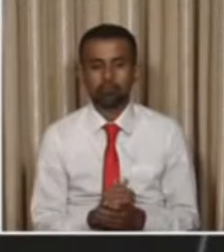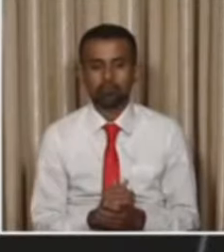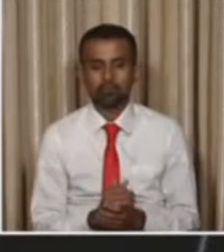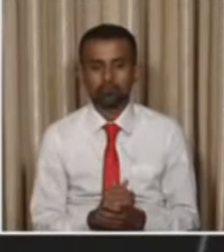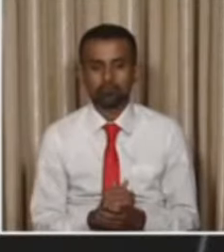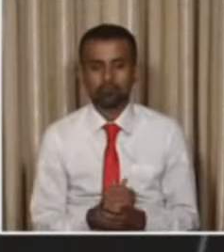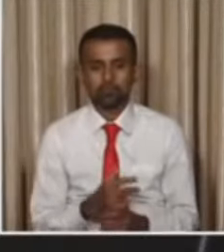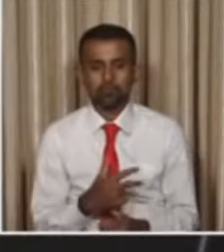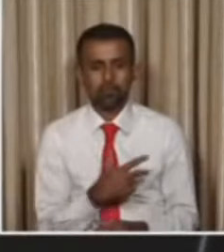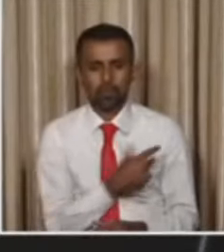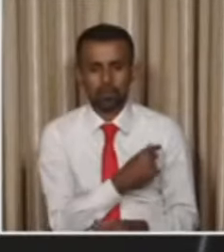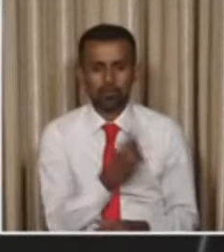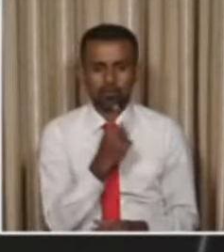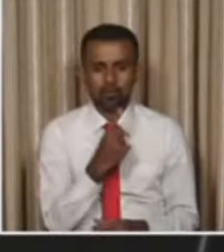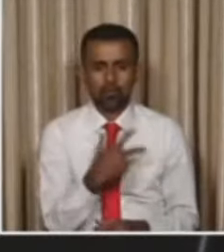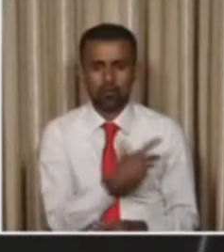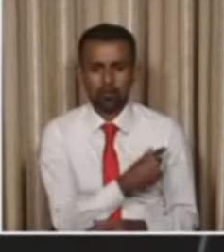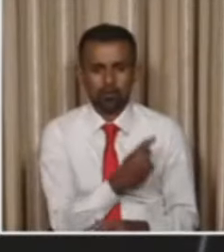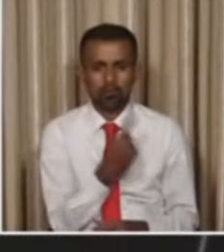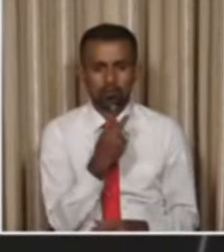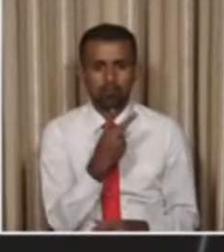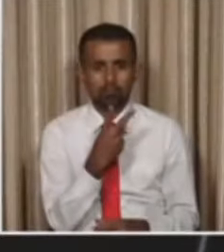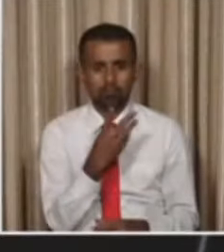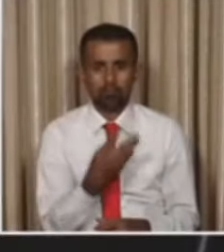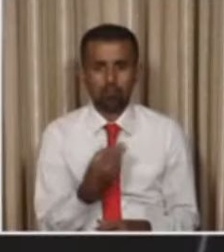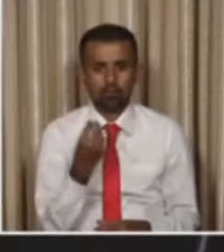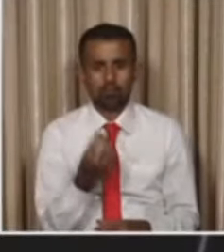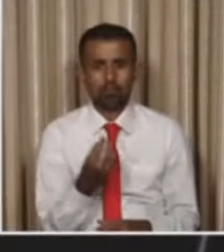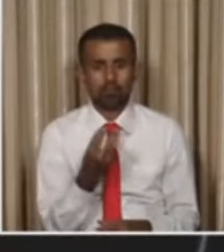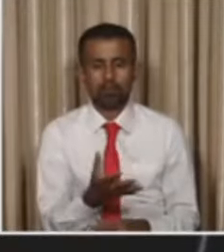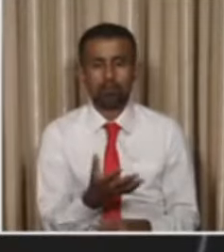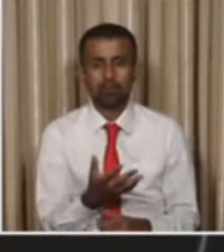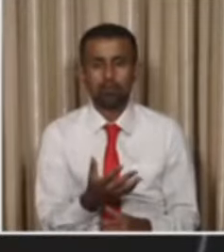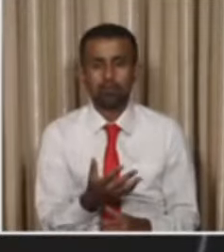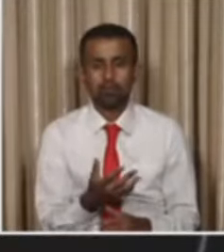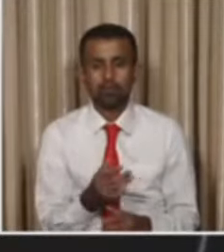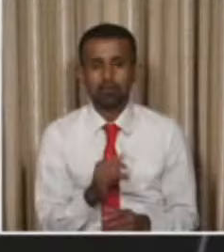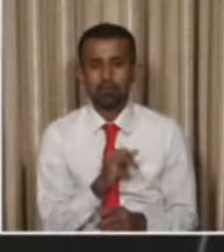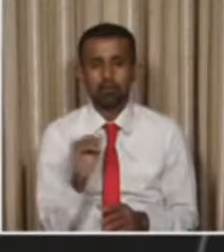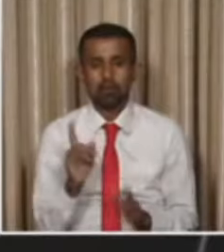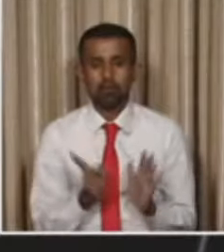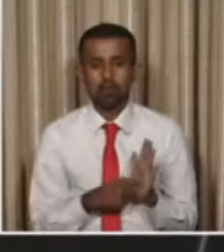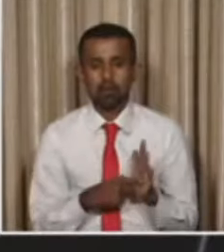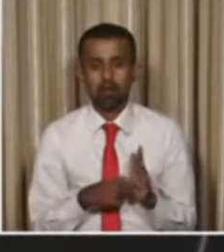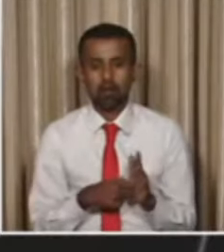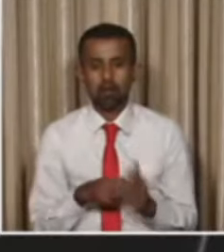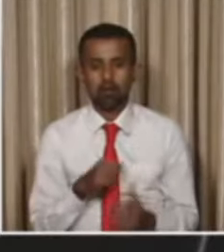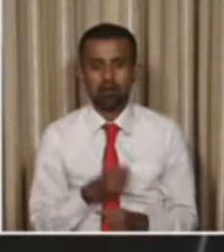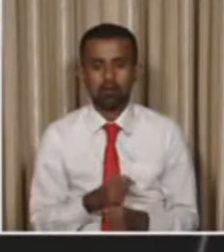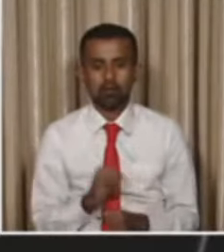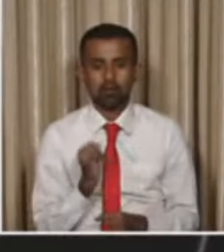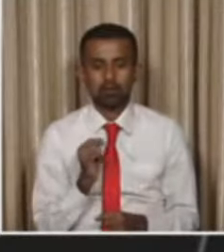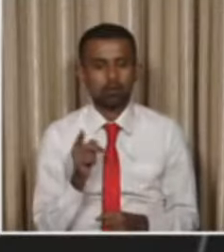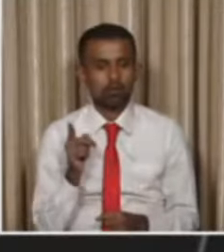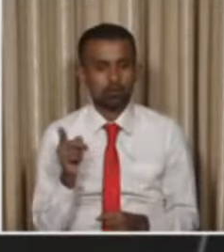එන්නත් එකක් දෙකක් නෙවෙයි තුනක් හතරක් දක්වා දෙනකන් දීලා 16 ලක්ෂයක් වෙච්ච රාජ්‍ය